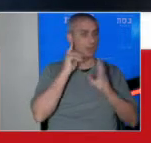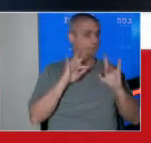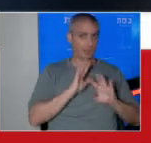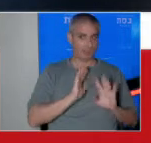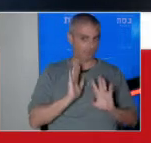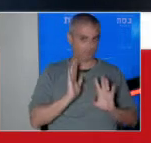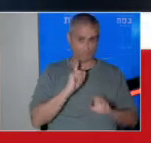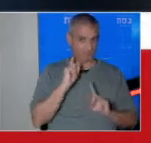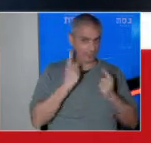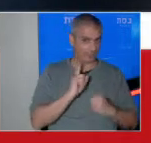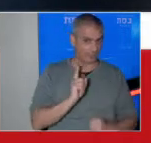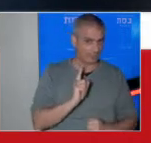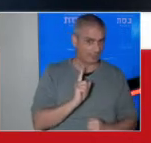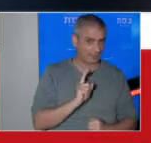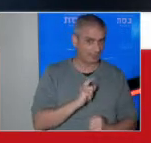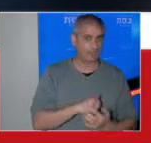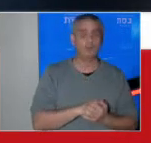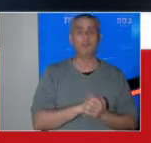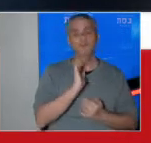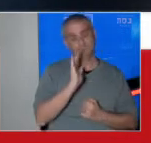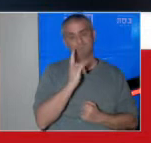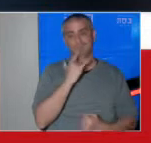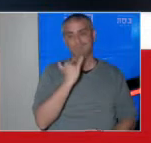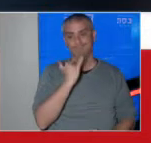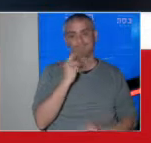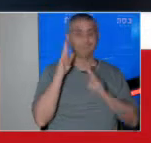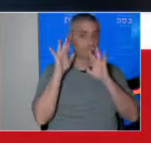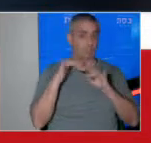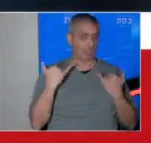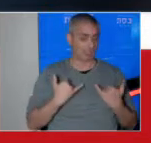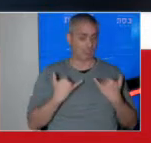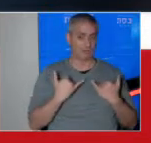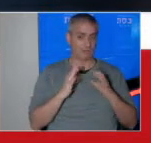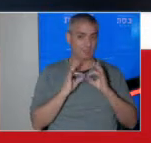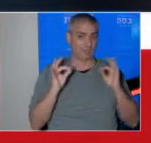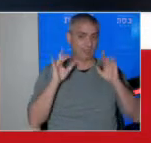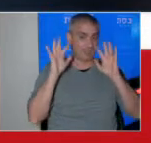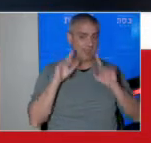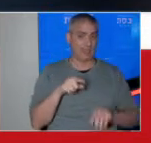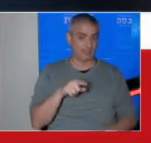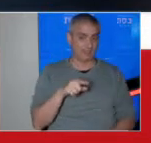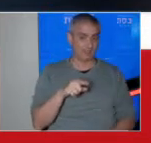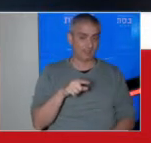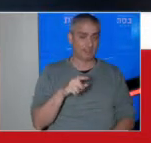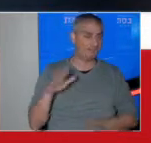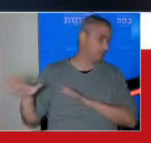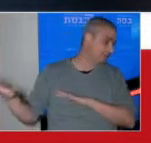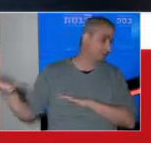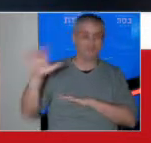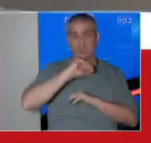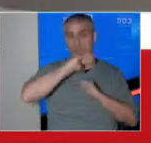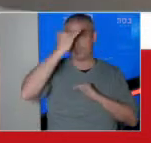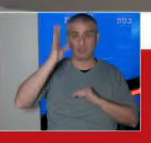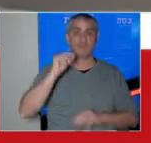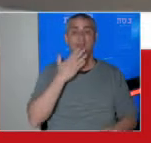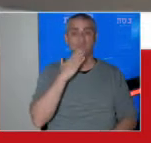מהשלג, כנראה זה לא יקרה. נכון. השלג שעכשיו יתחיל לרדת, ויחסה את כל הערים,